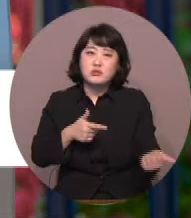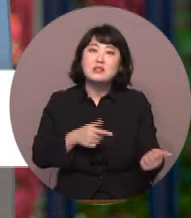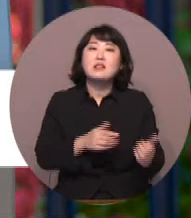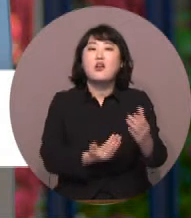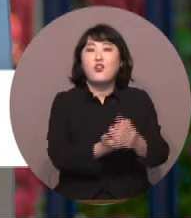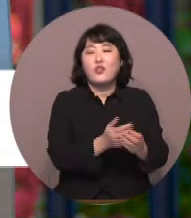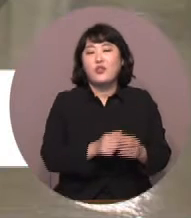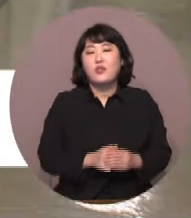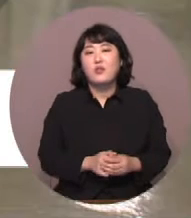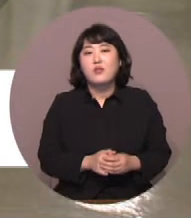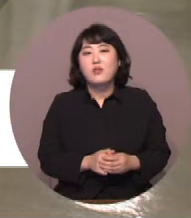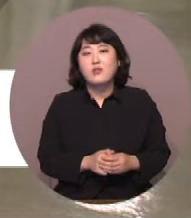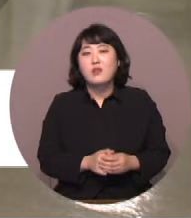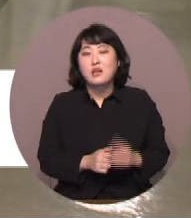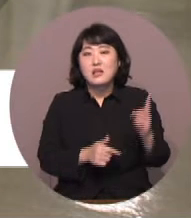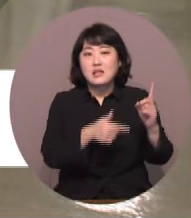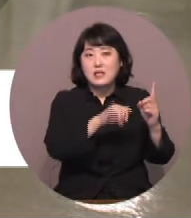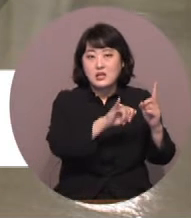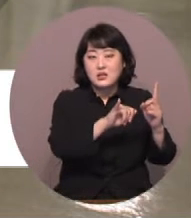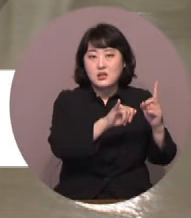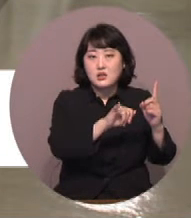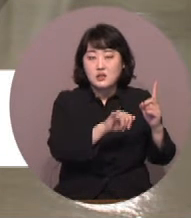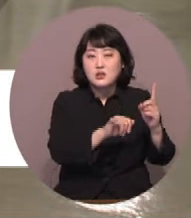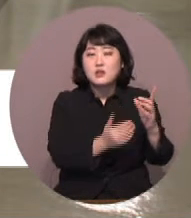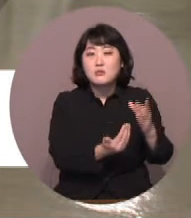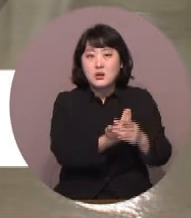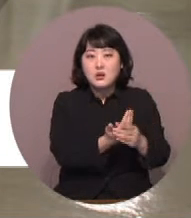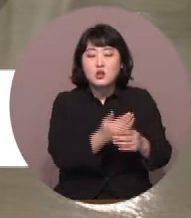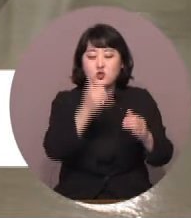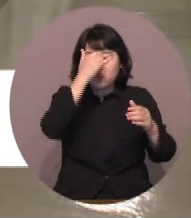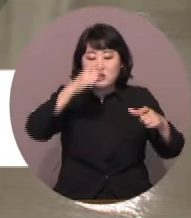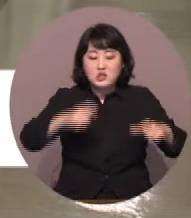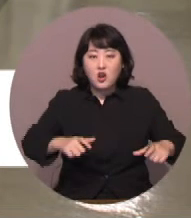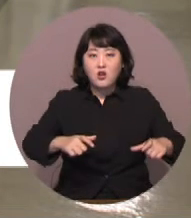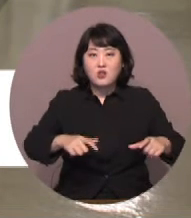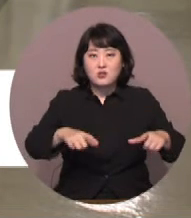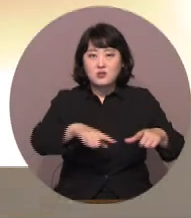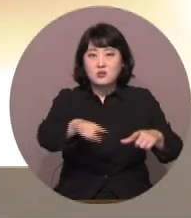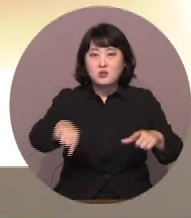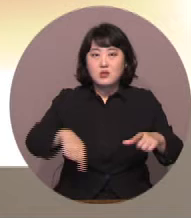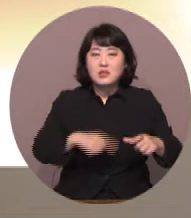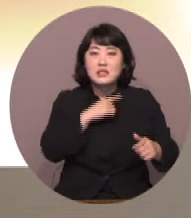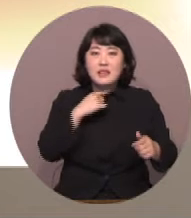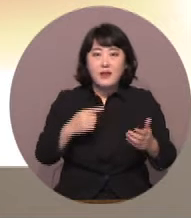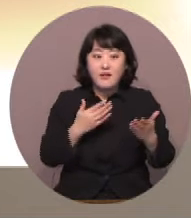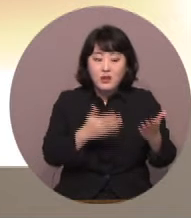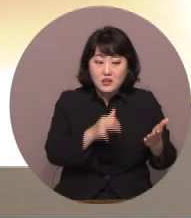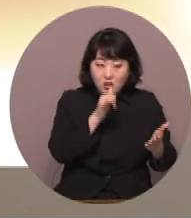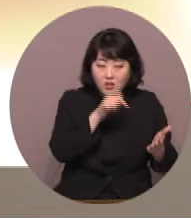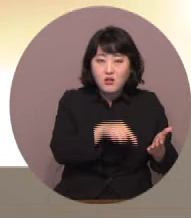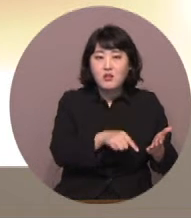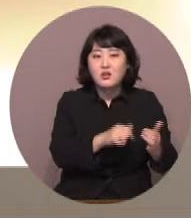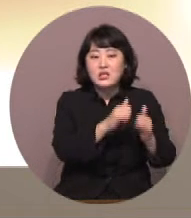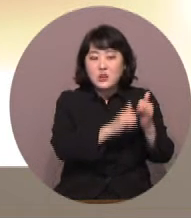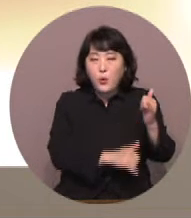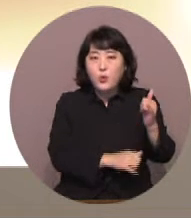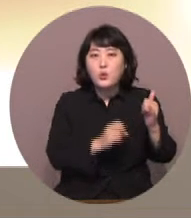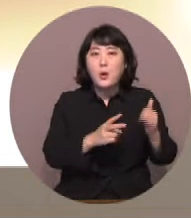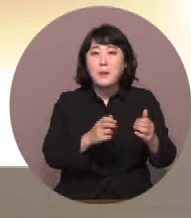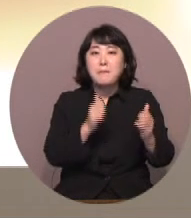실험 의 위원회는 1기 진화 위에서 규명된 대전 충청지역 형무소 재소자 기생 세컨 의 평 차 사건 기록과